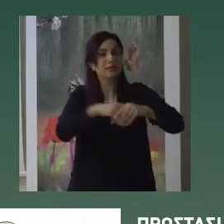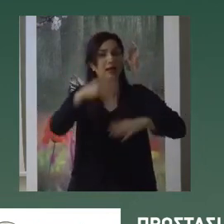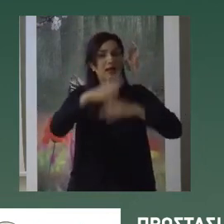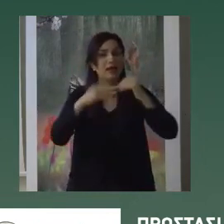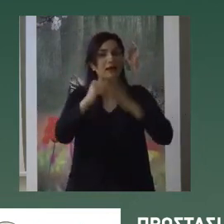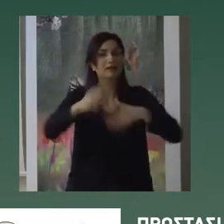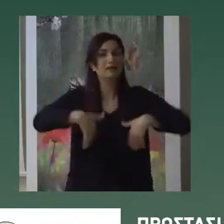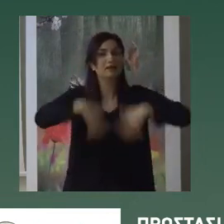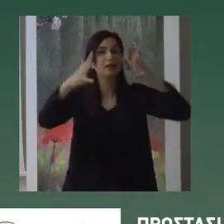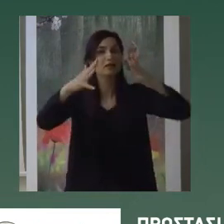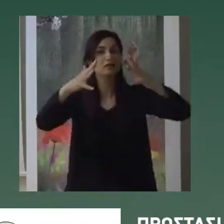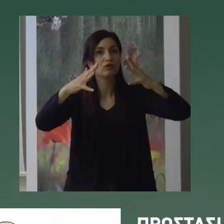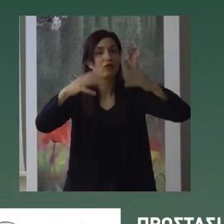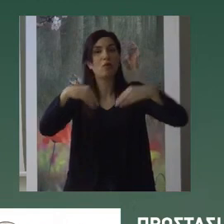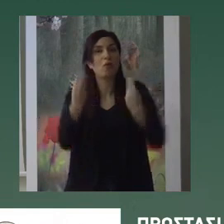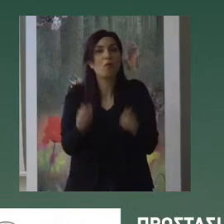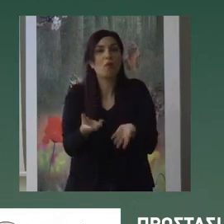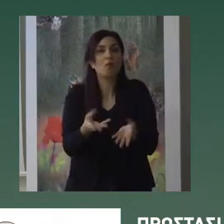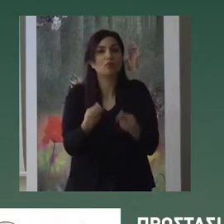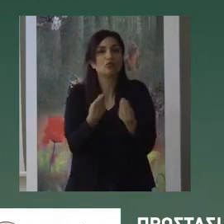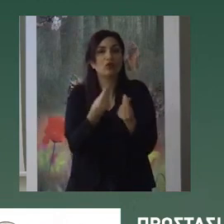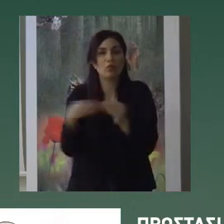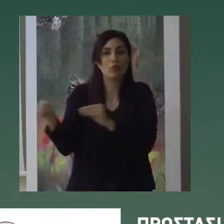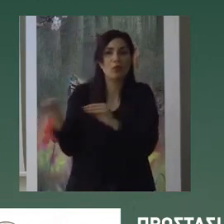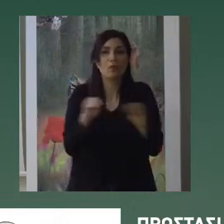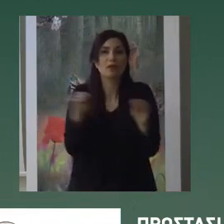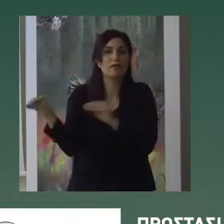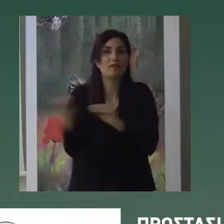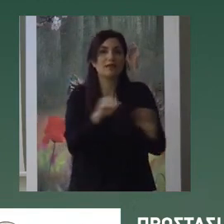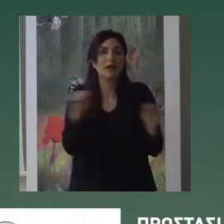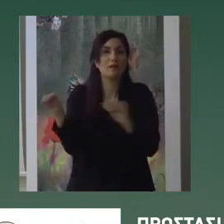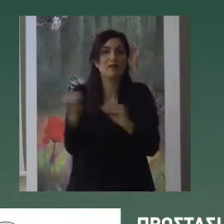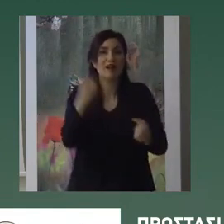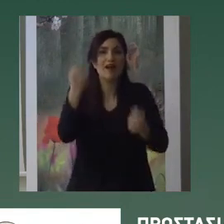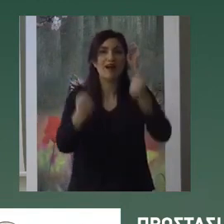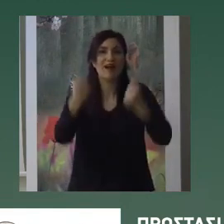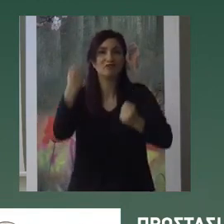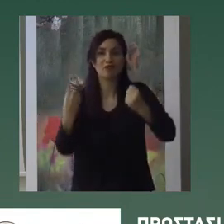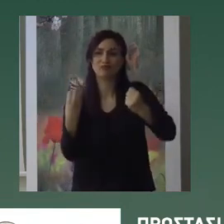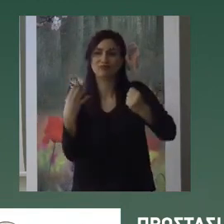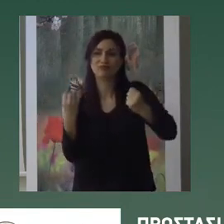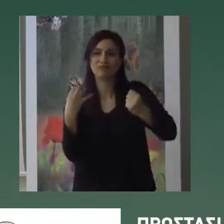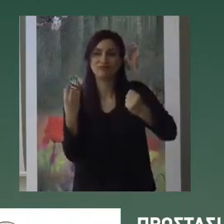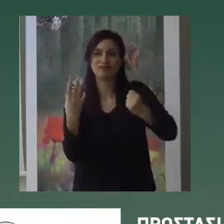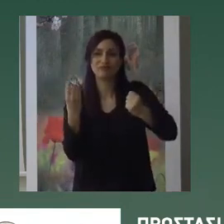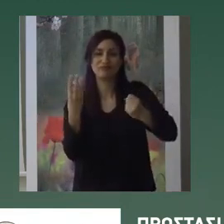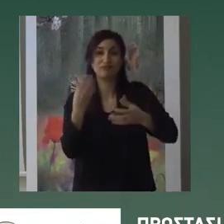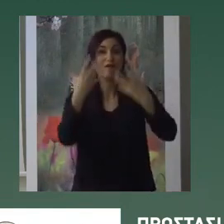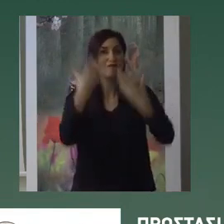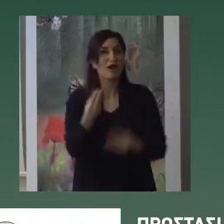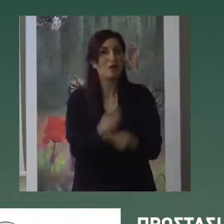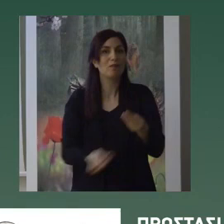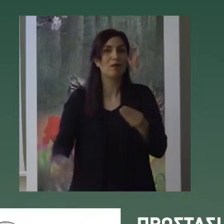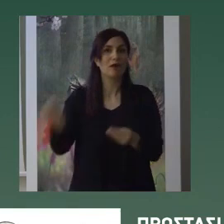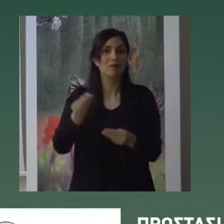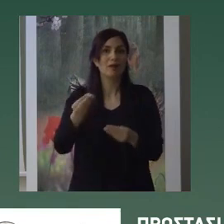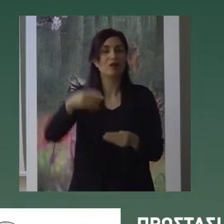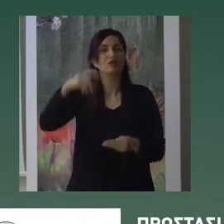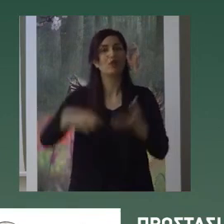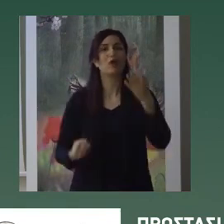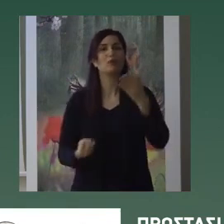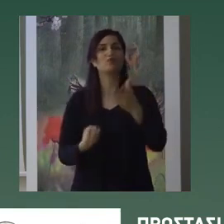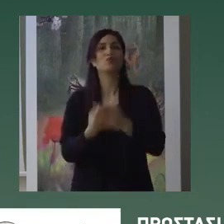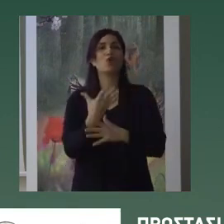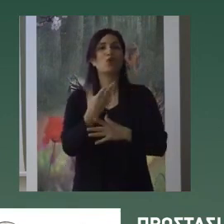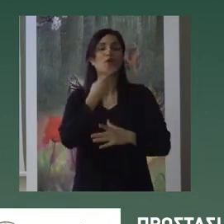μέταλλο ή το τούβλο ή οτιδήποτε άλλο. Και γι' αυτό πάμε στα καινούργια κτίρια τώρα. Αυτό που ακούτε, τα έξυπνα κτίρια, τα